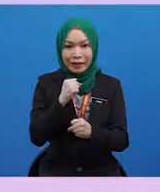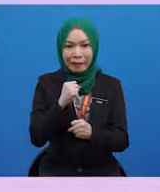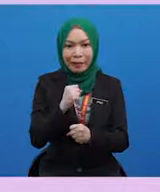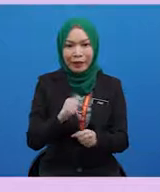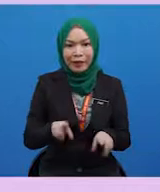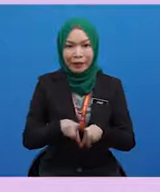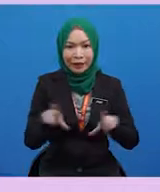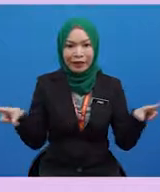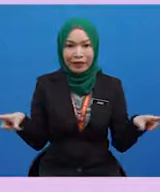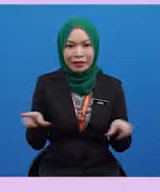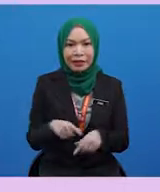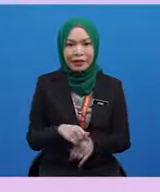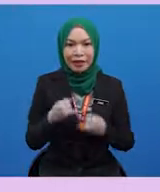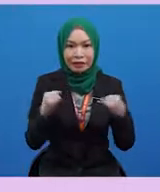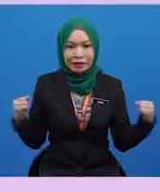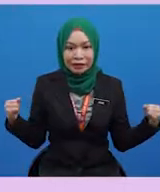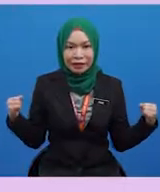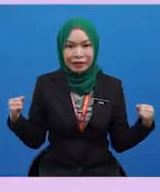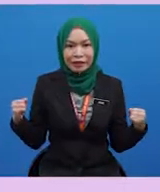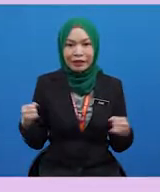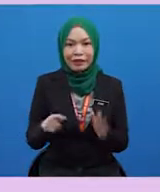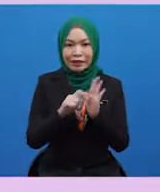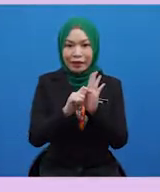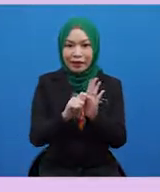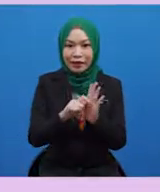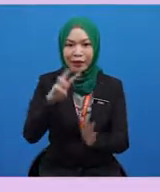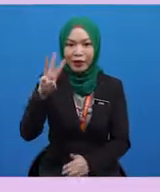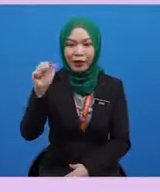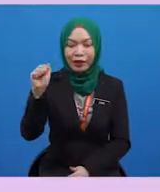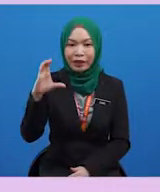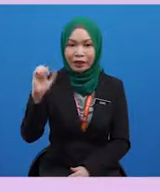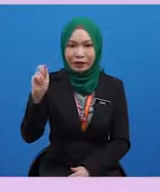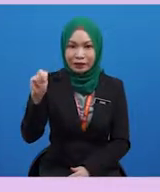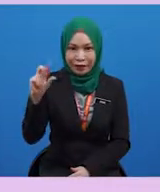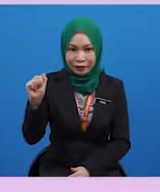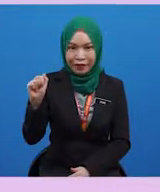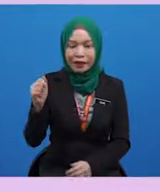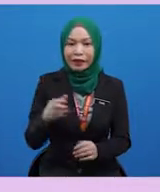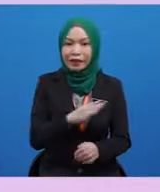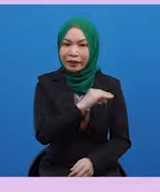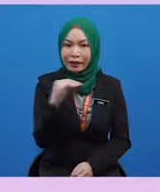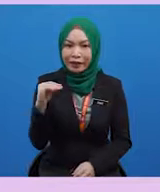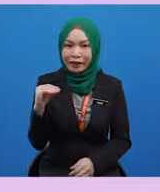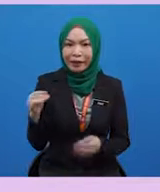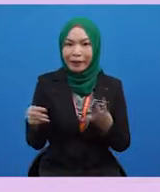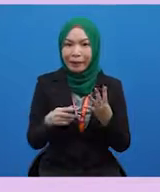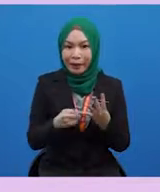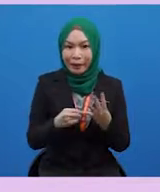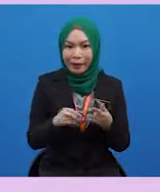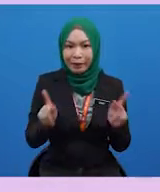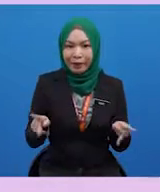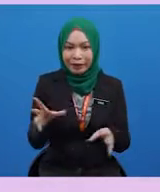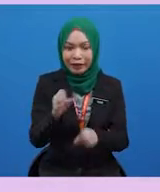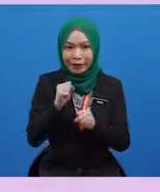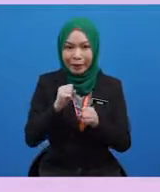dapat membezakan jenis-jenis penanda wacana. Dan yang keempat, pelajar